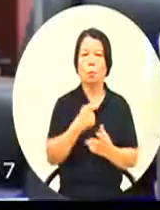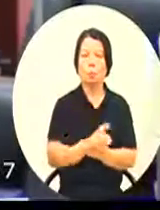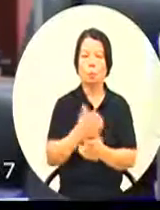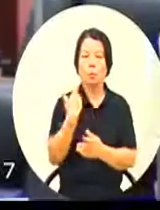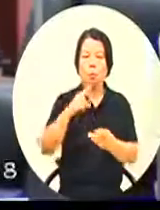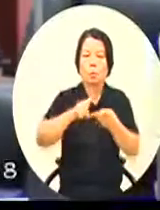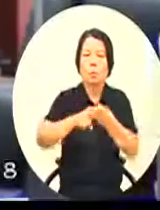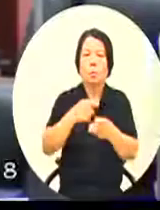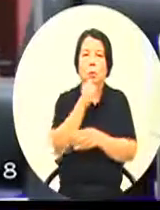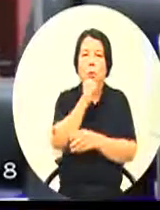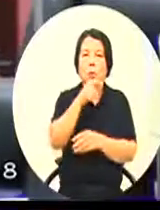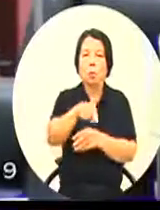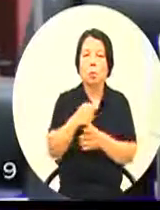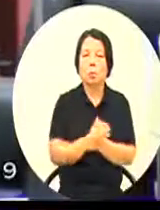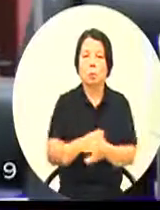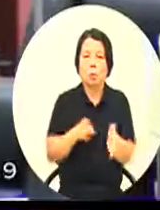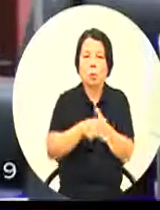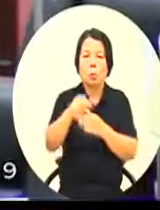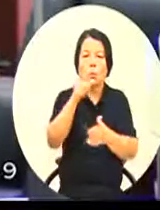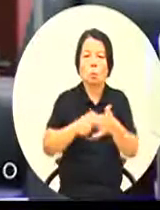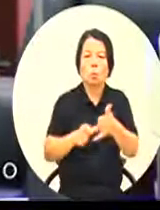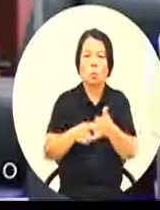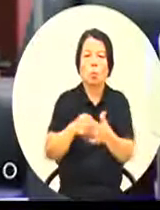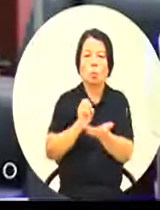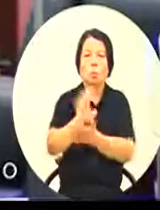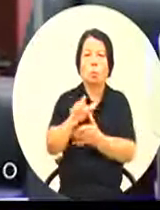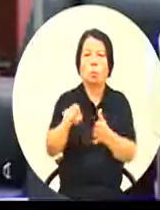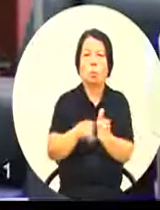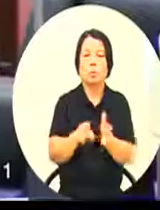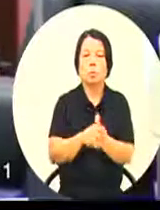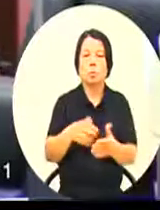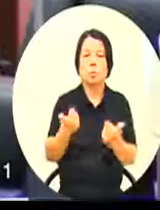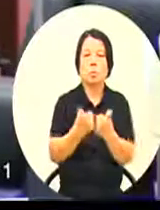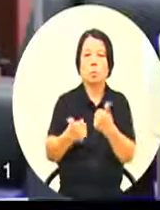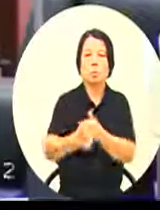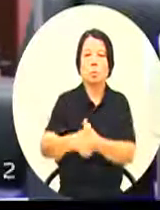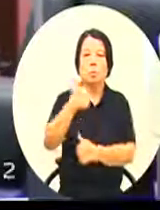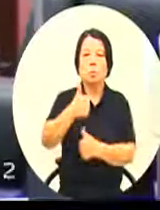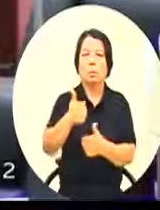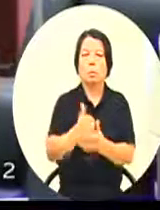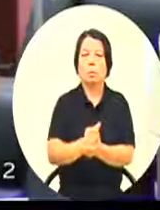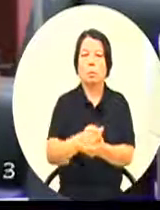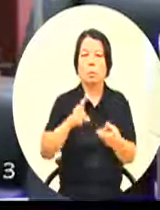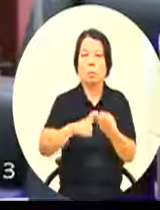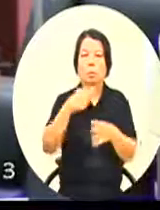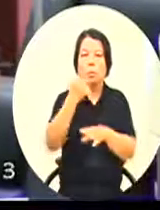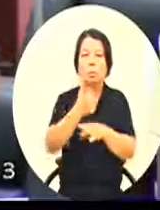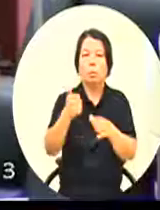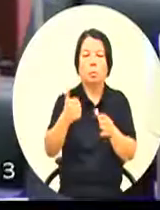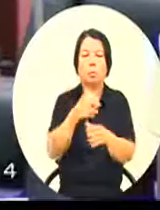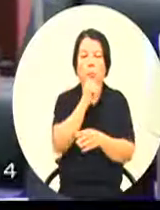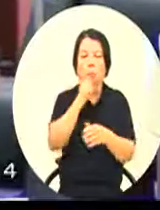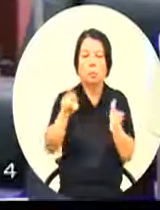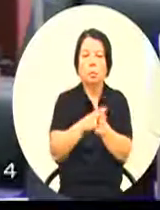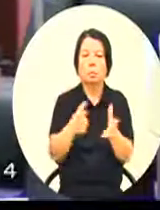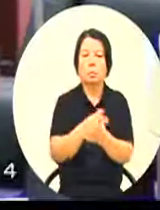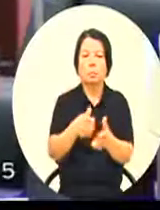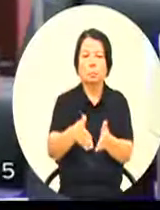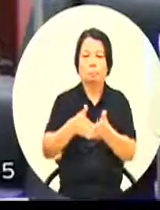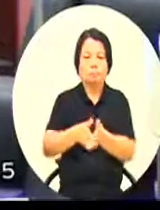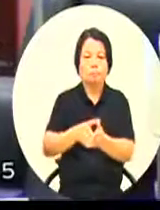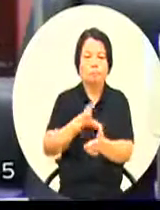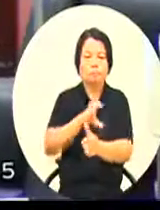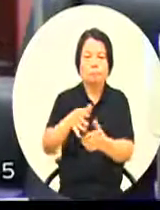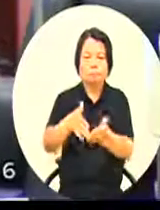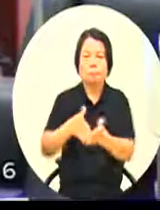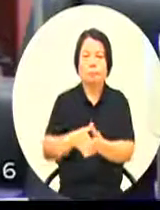是在专案报告的时候，专案会议的时候是由议长主持的时候，也要求在续约之后或者是要